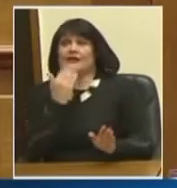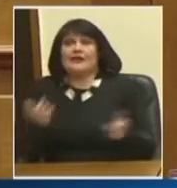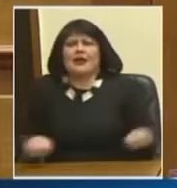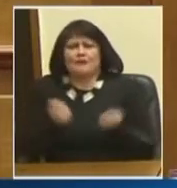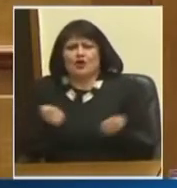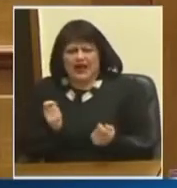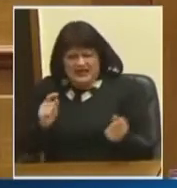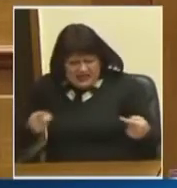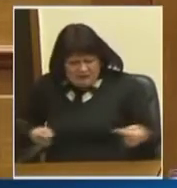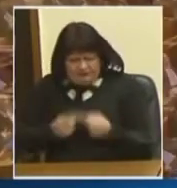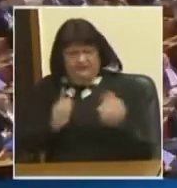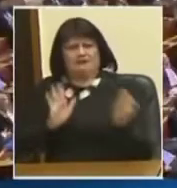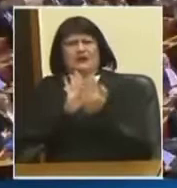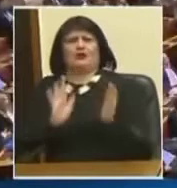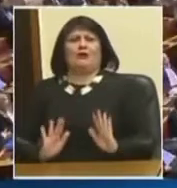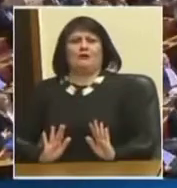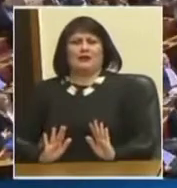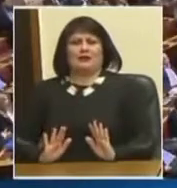λαό απέναντι.